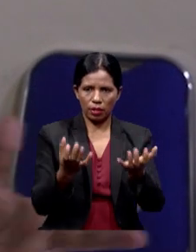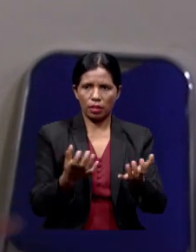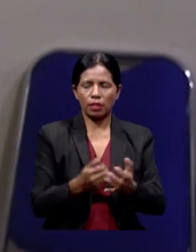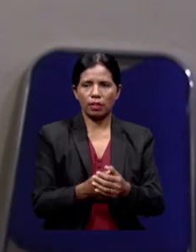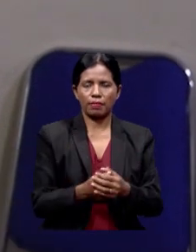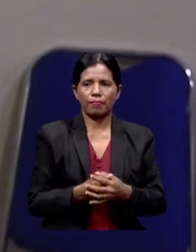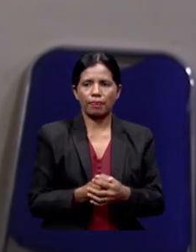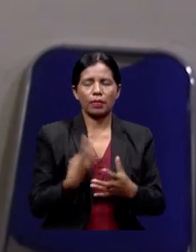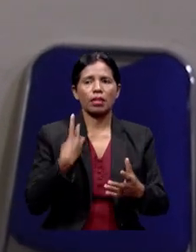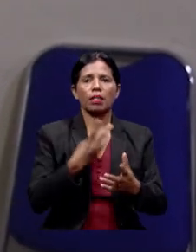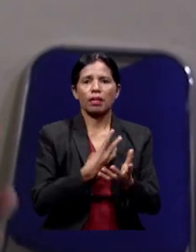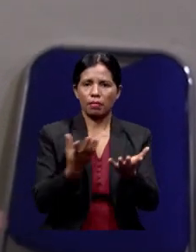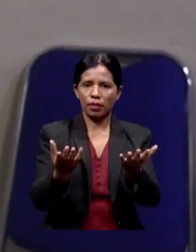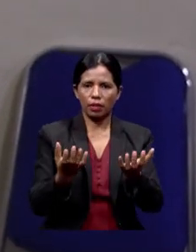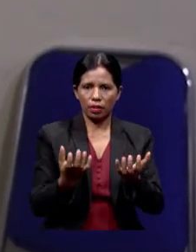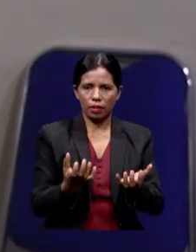generik kami akan ke